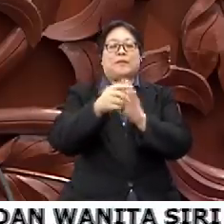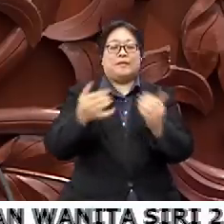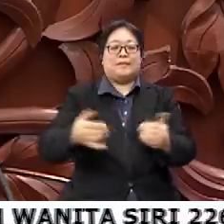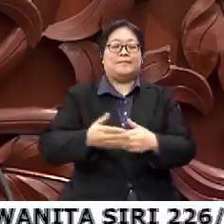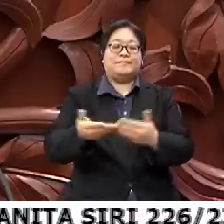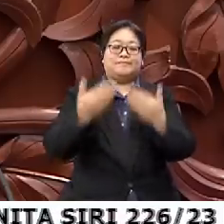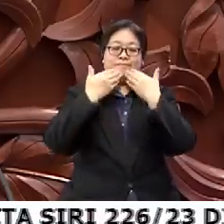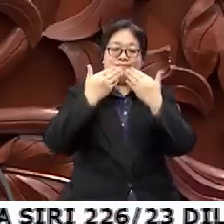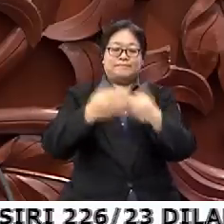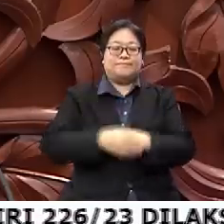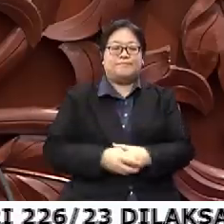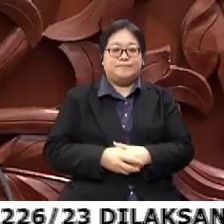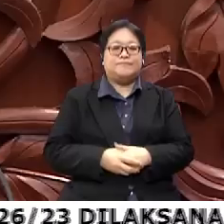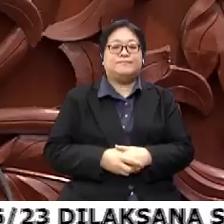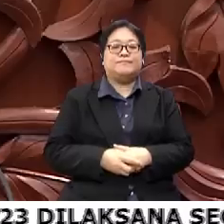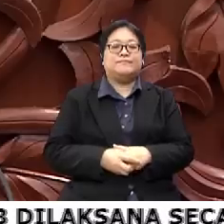sekarang. Terima kasih, Paguh.